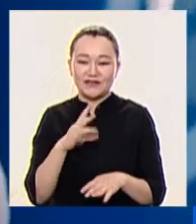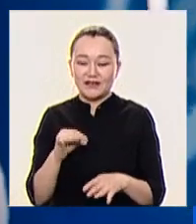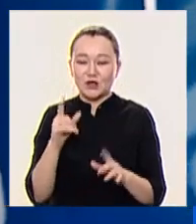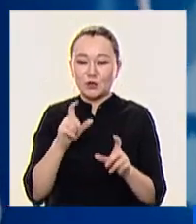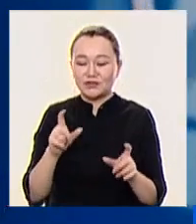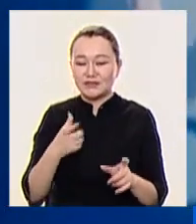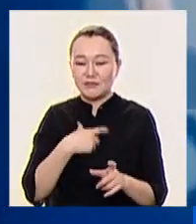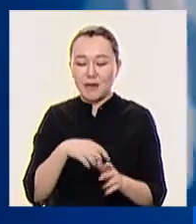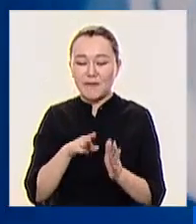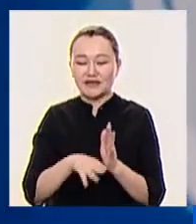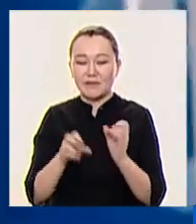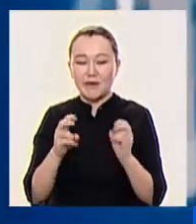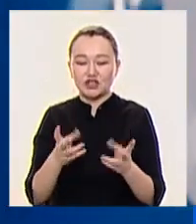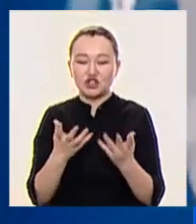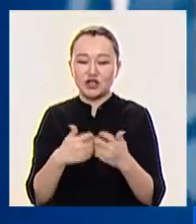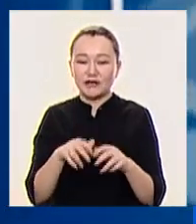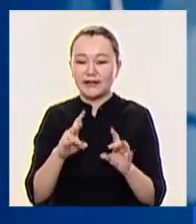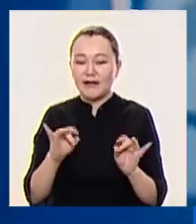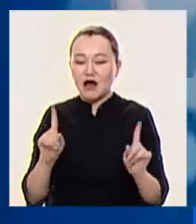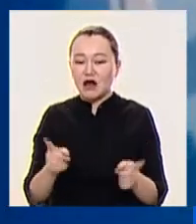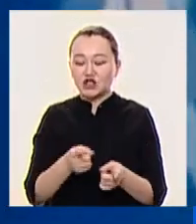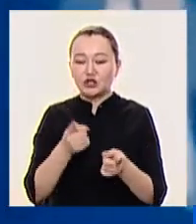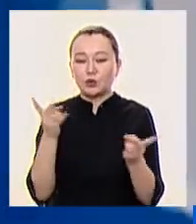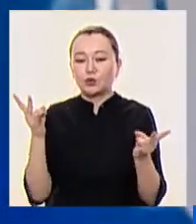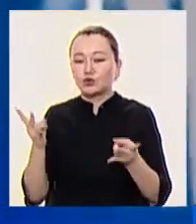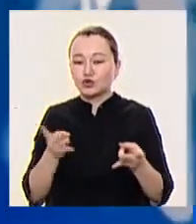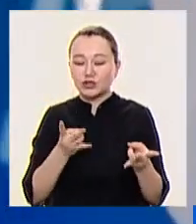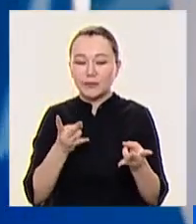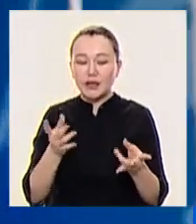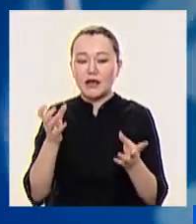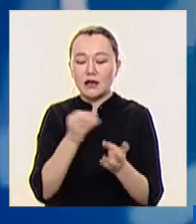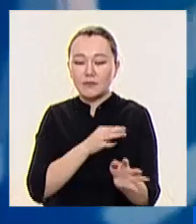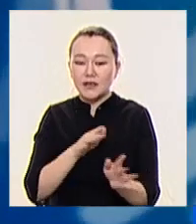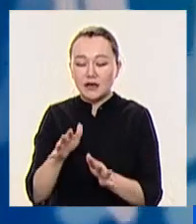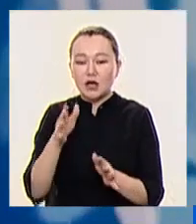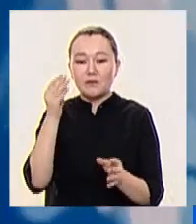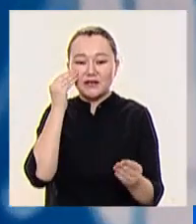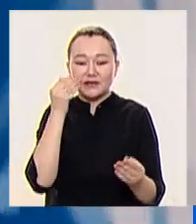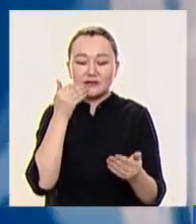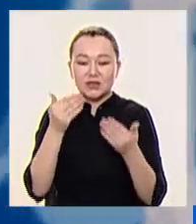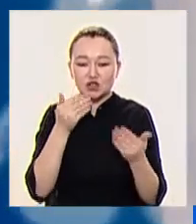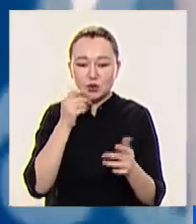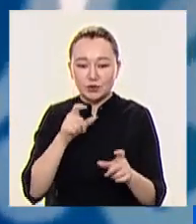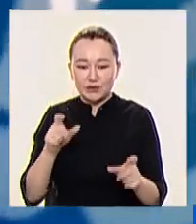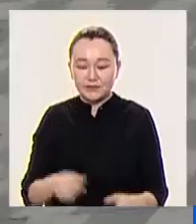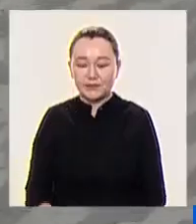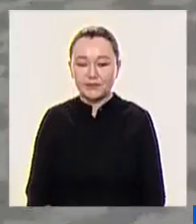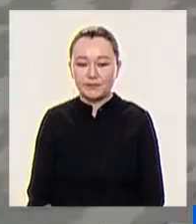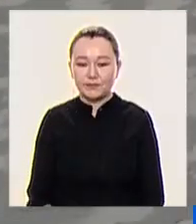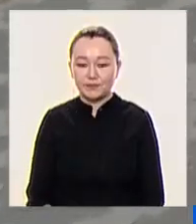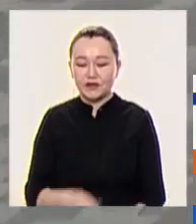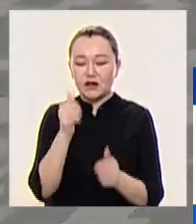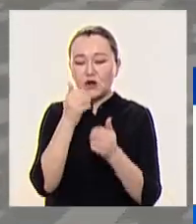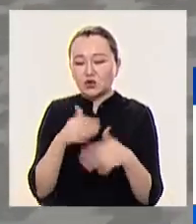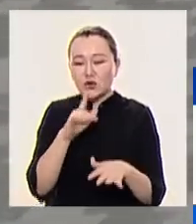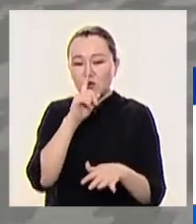граждане себя в безопасности? Считают ли ограничения необходимыми мерами? Мнение людей узнавал Нургали Карабаев. Уже год